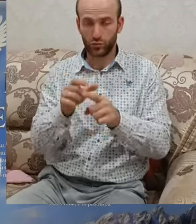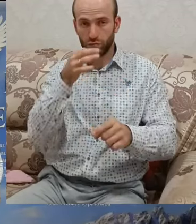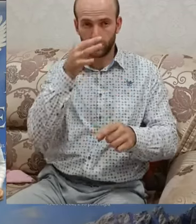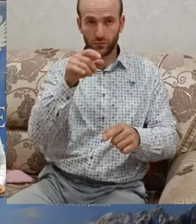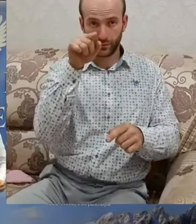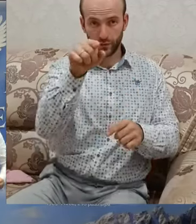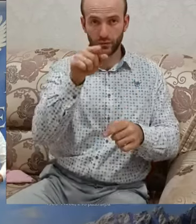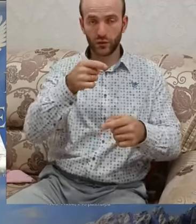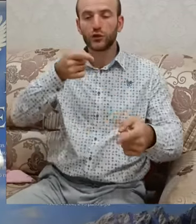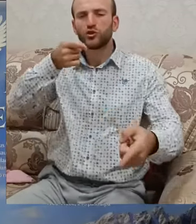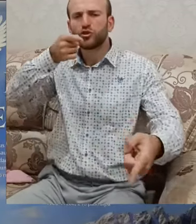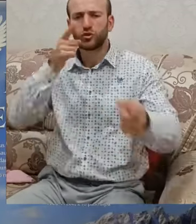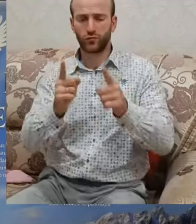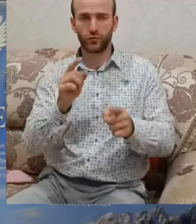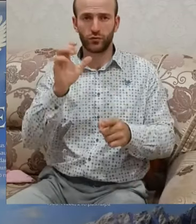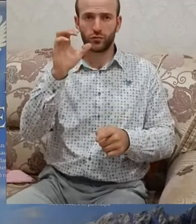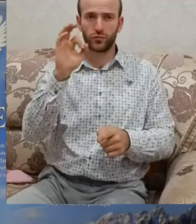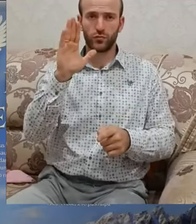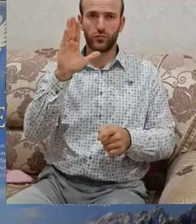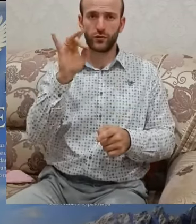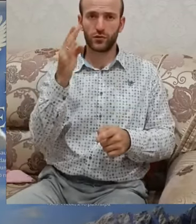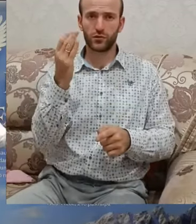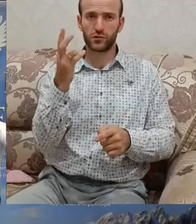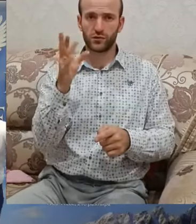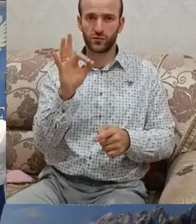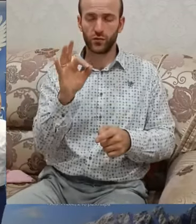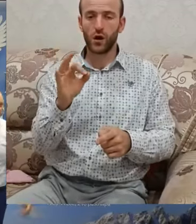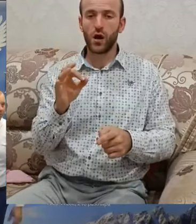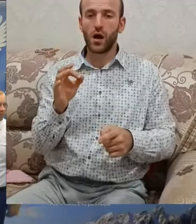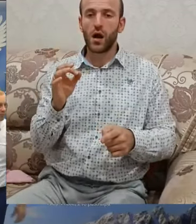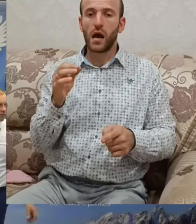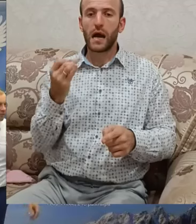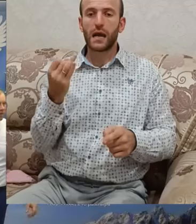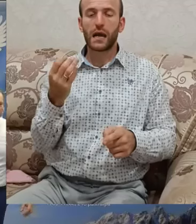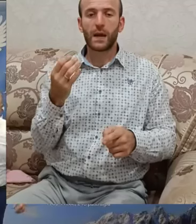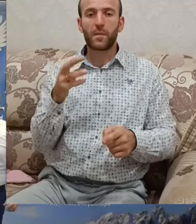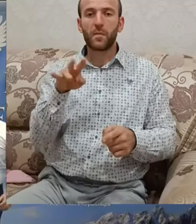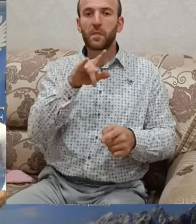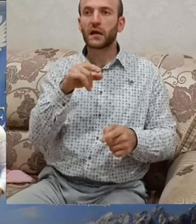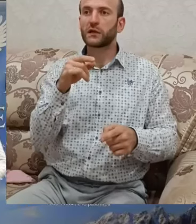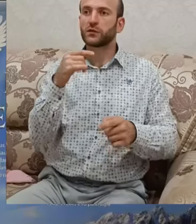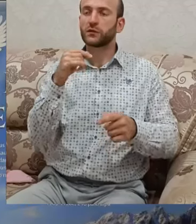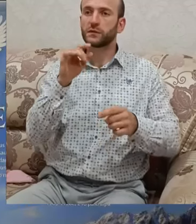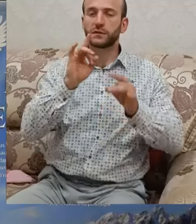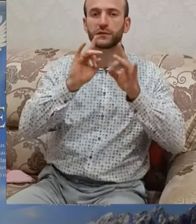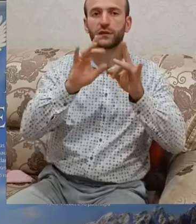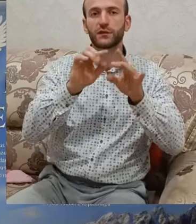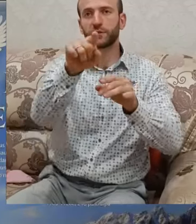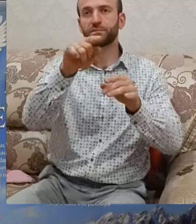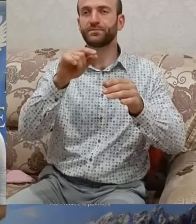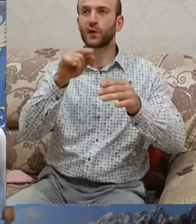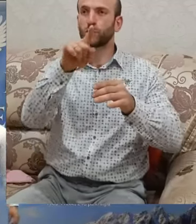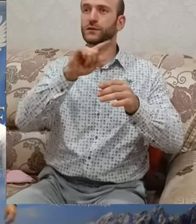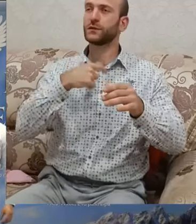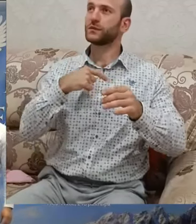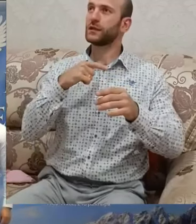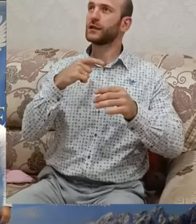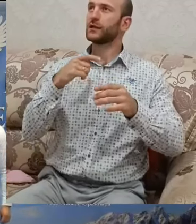Это конец, кончина. Mes nepamokslaujam pasišventimo. Мы не проповедуем посвященности. То